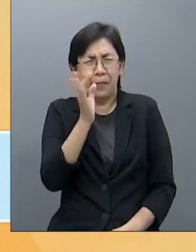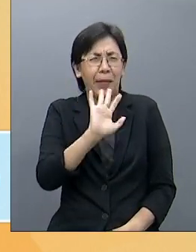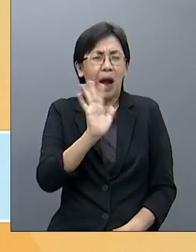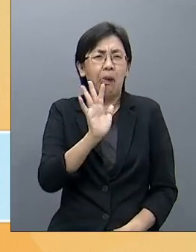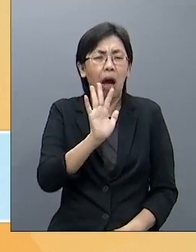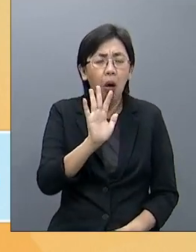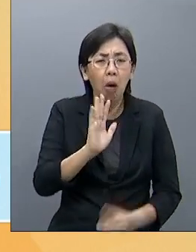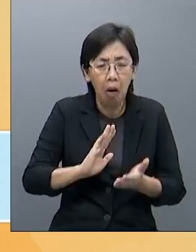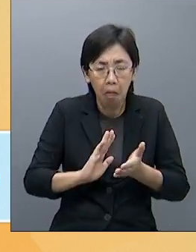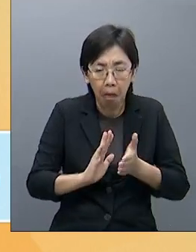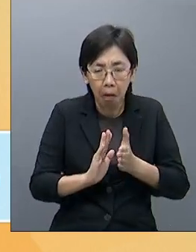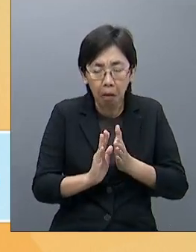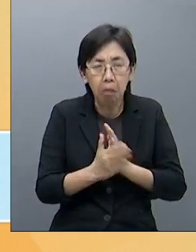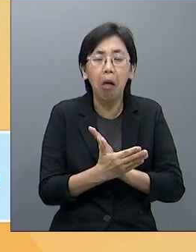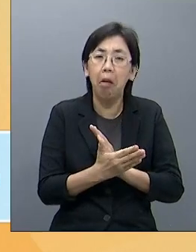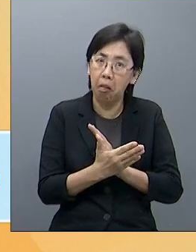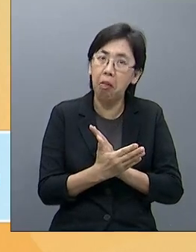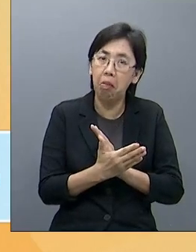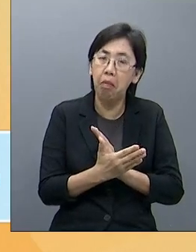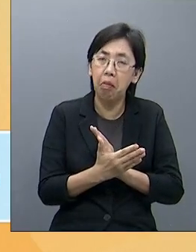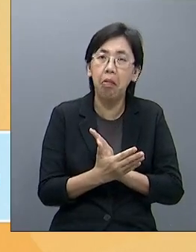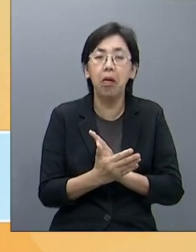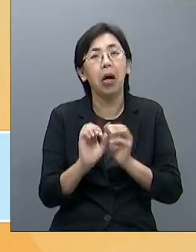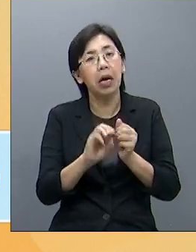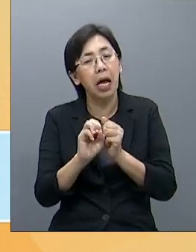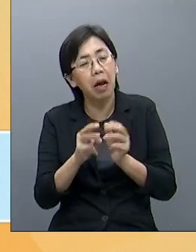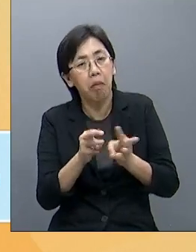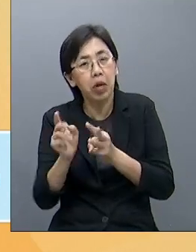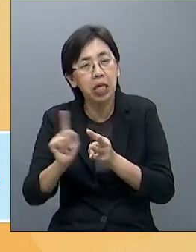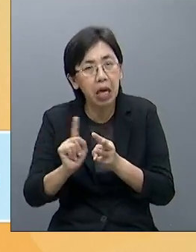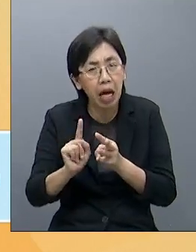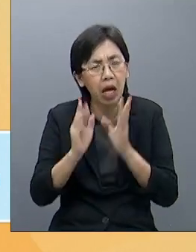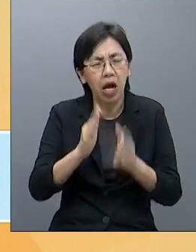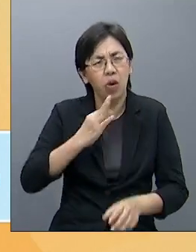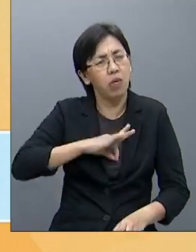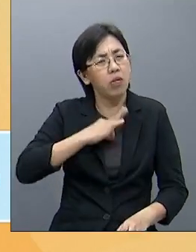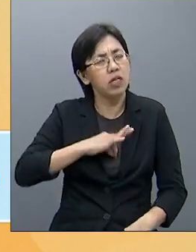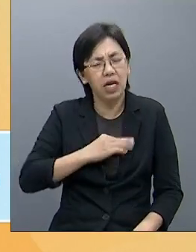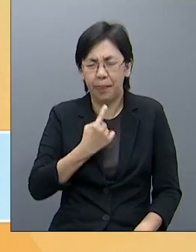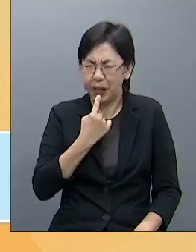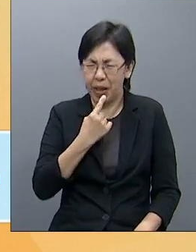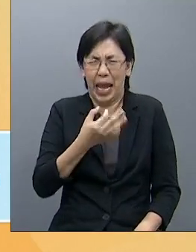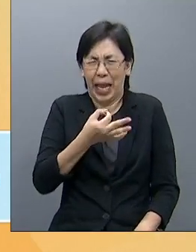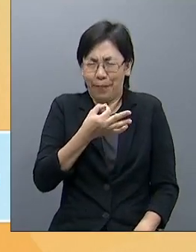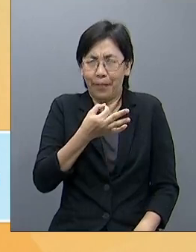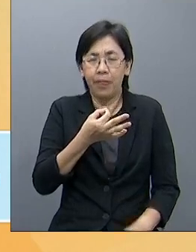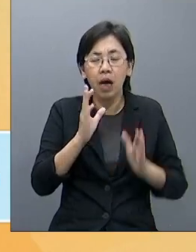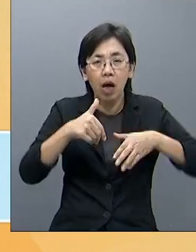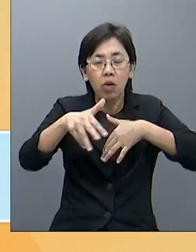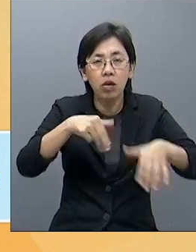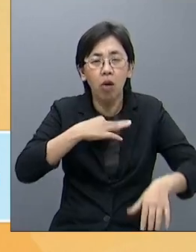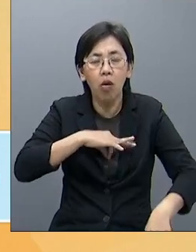องการเปลี่นแปลงพุทธิกรมในการบริโภคอาจารย์มี ibaท มาฝทั้คู่ทระโน